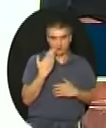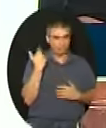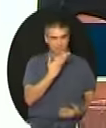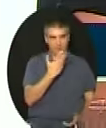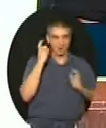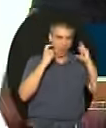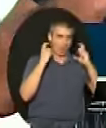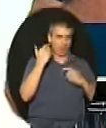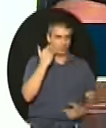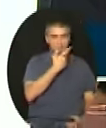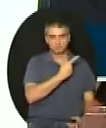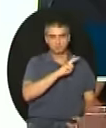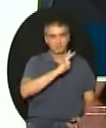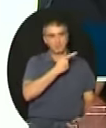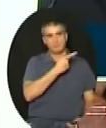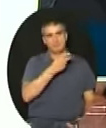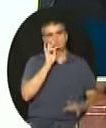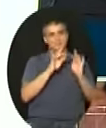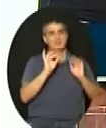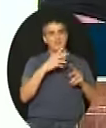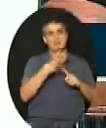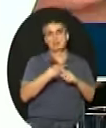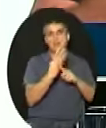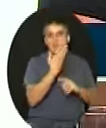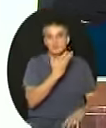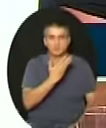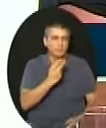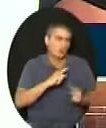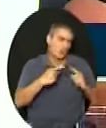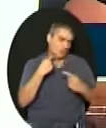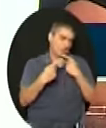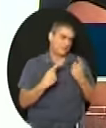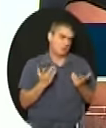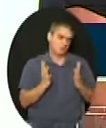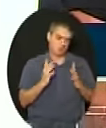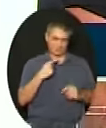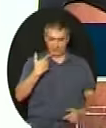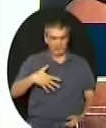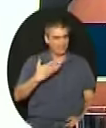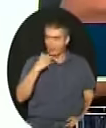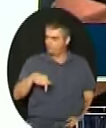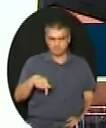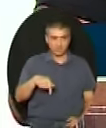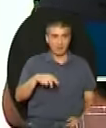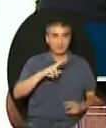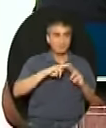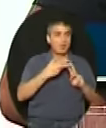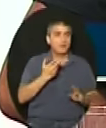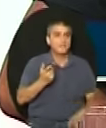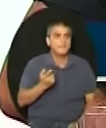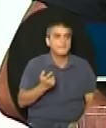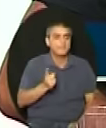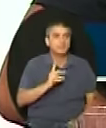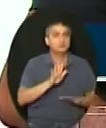האחרון באורלנדו, עוד פעם יוצאים כנגד הקהילה הלהט"בית, בכל מיני אמירות מאוד מאוד חריפות, לא בארץ בהכרח, אלא בכלל.